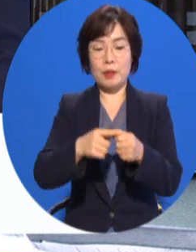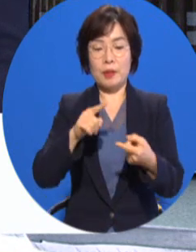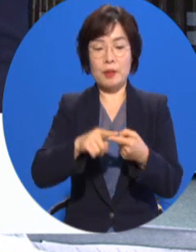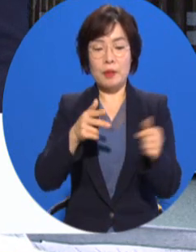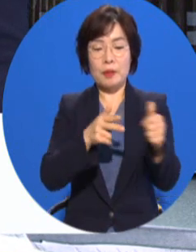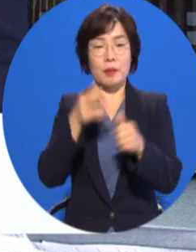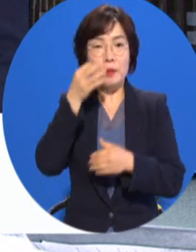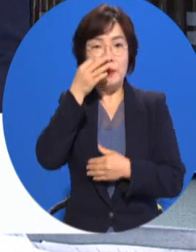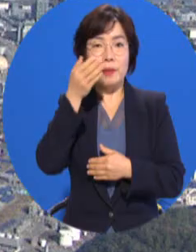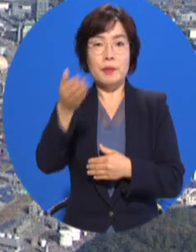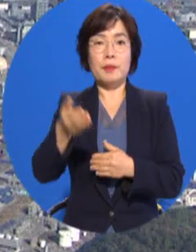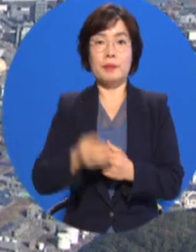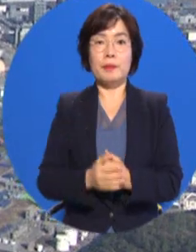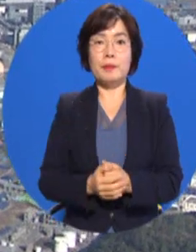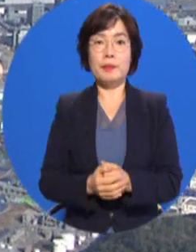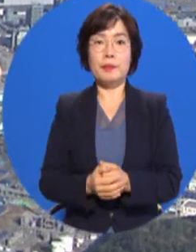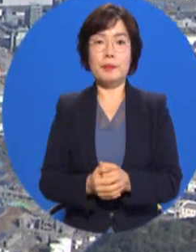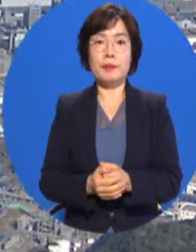문영철 기자입니다.